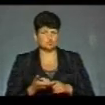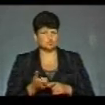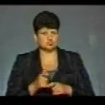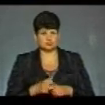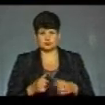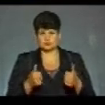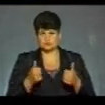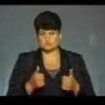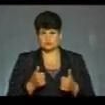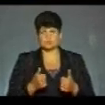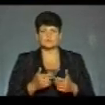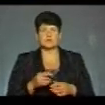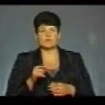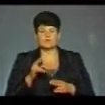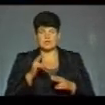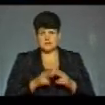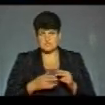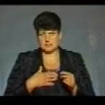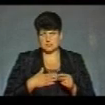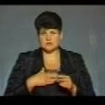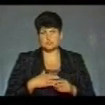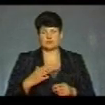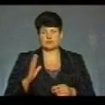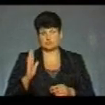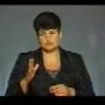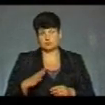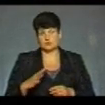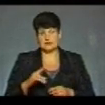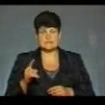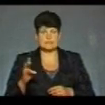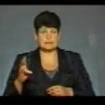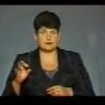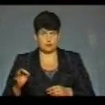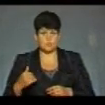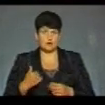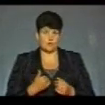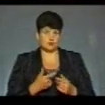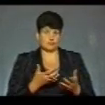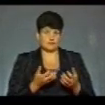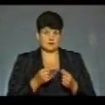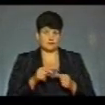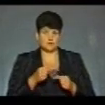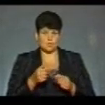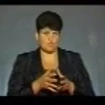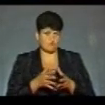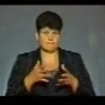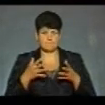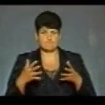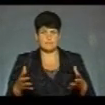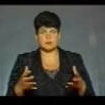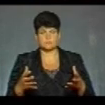продуктивний, все ж таки в кінці нас чекає ЗНО, і я хочу взяти від цього року по максимуму,